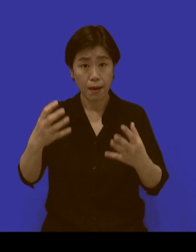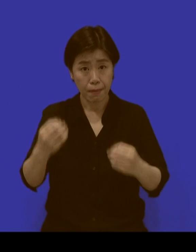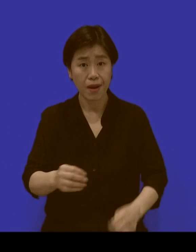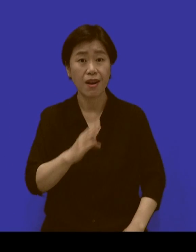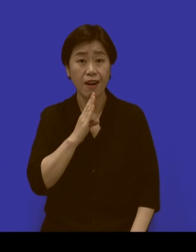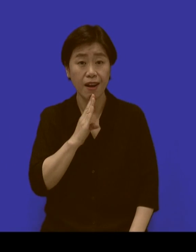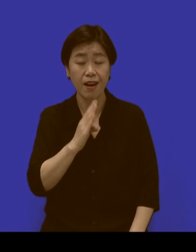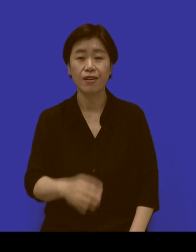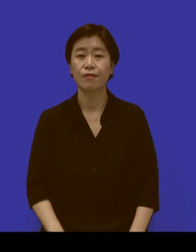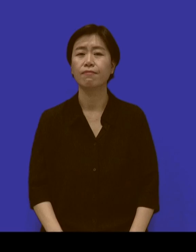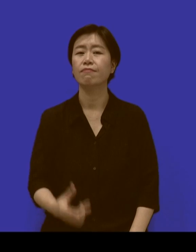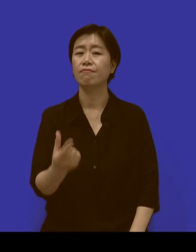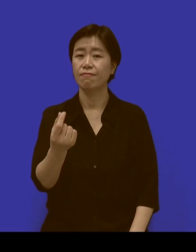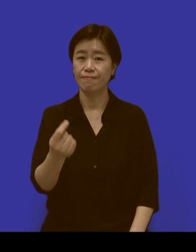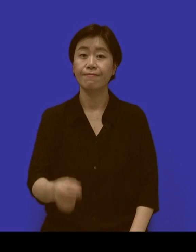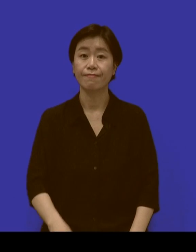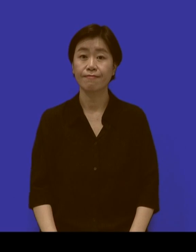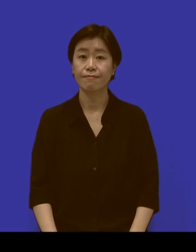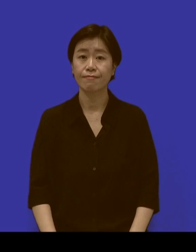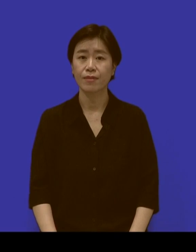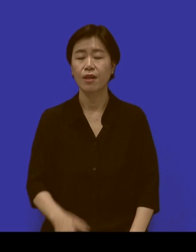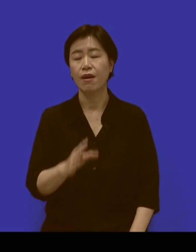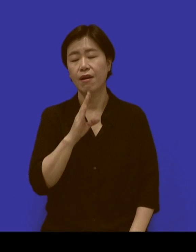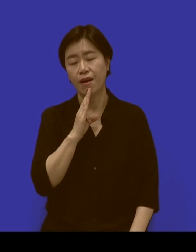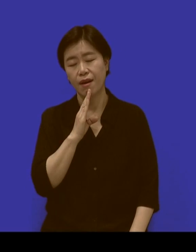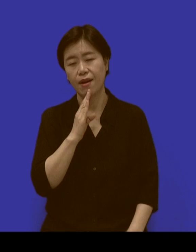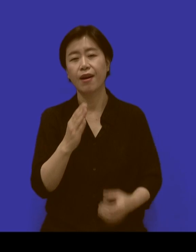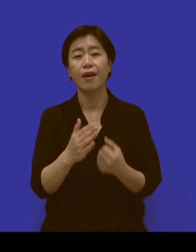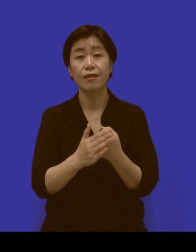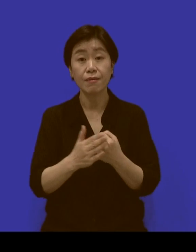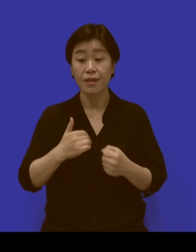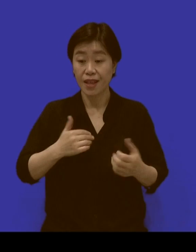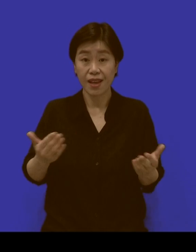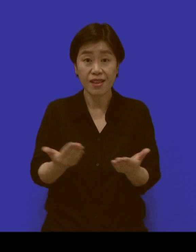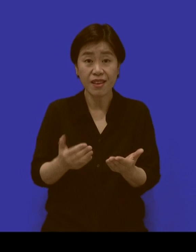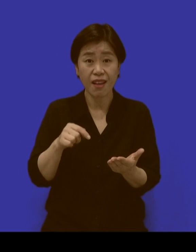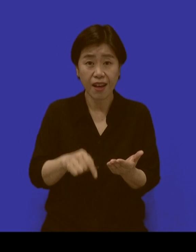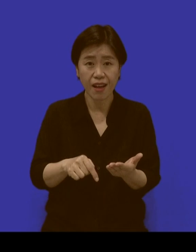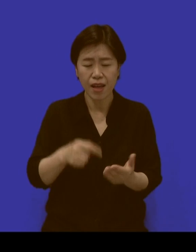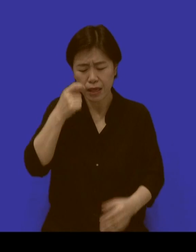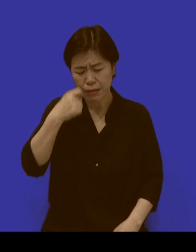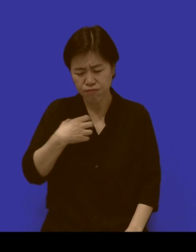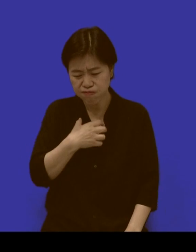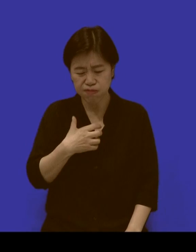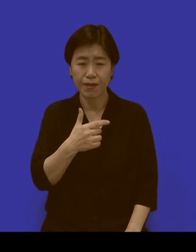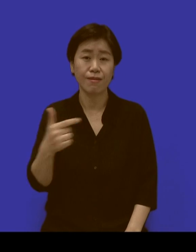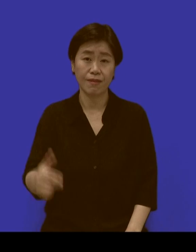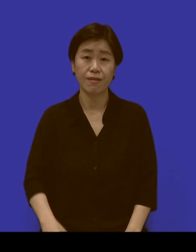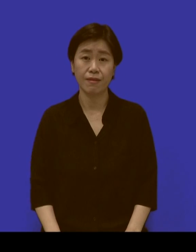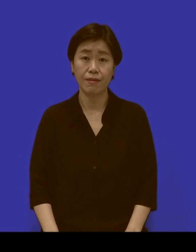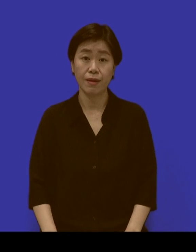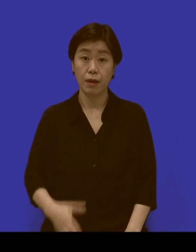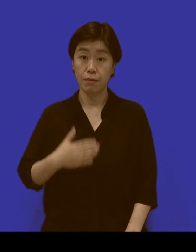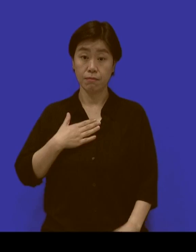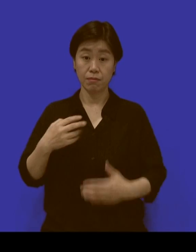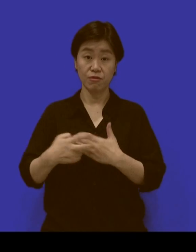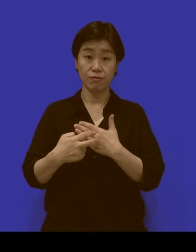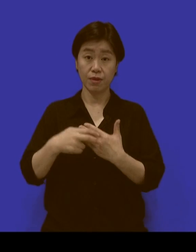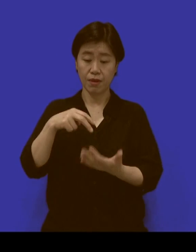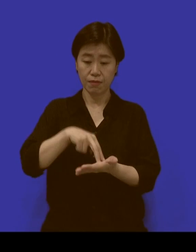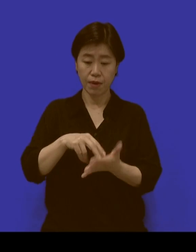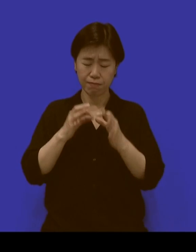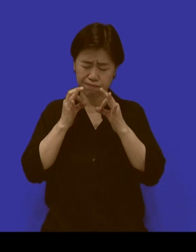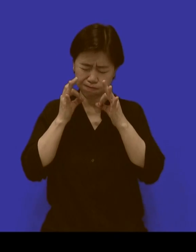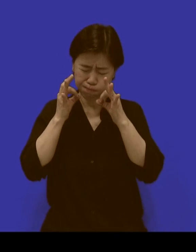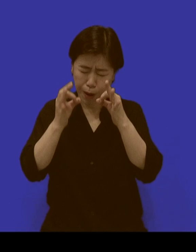많겠죠. 그래서 굉장히 슬픈 직업이에요. 네, 이게. 그렇죠. 네. 맞아요. 저희가 최선을 다했음에도 불구하고